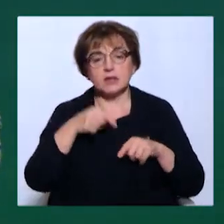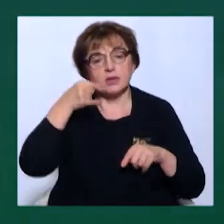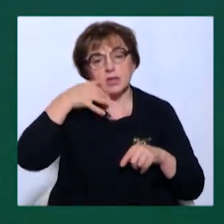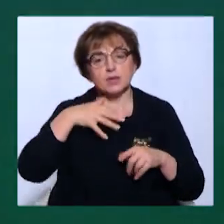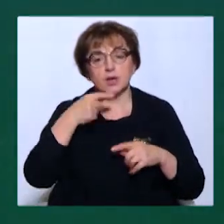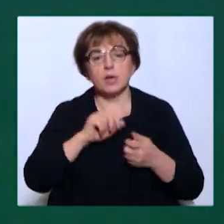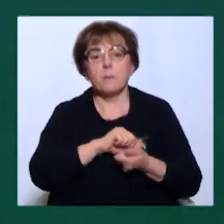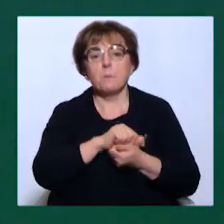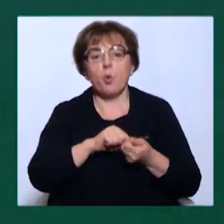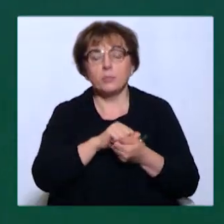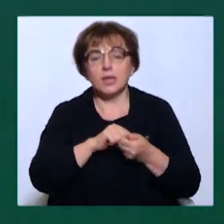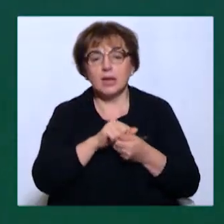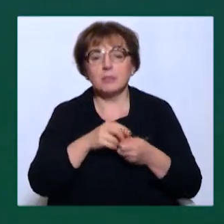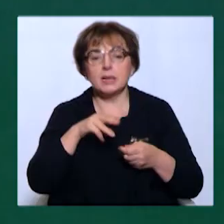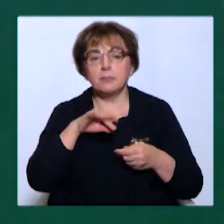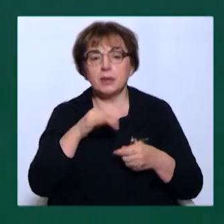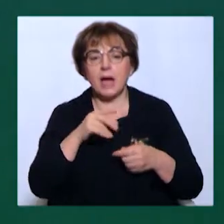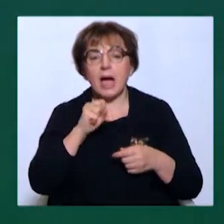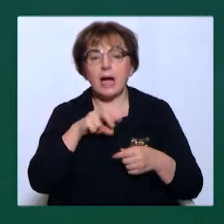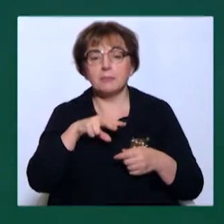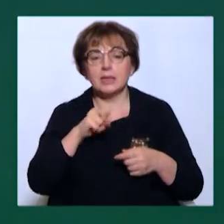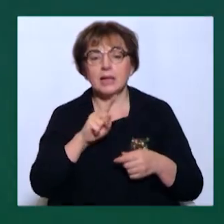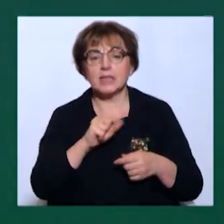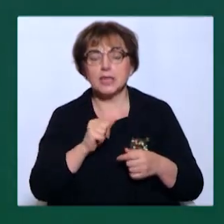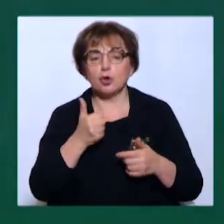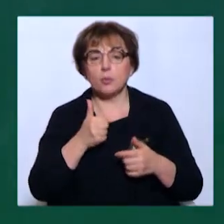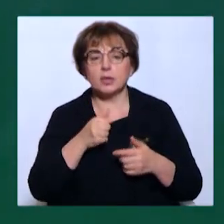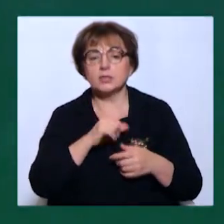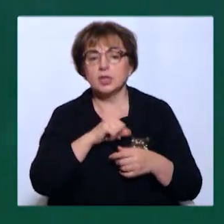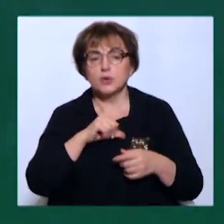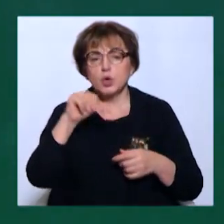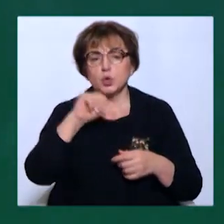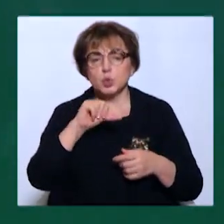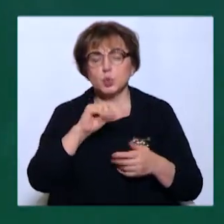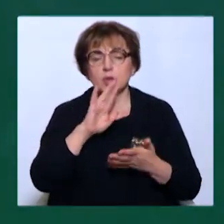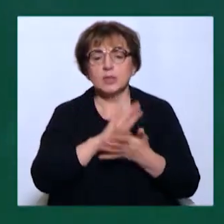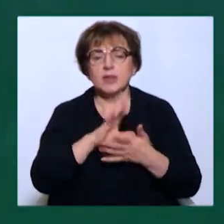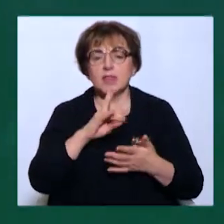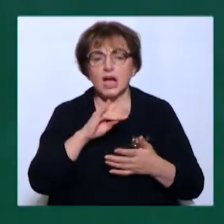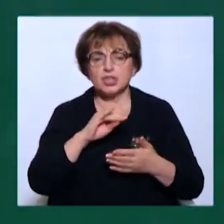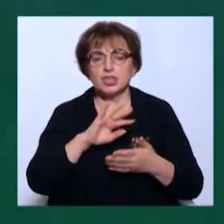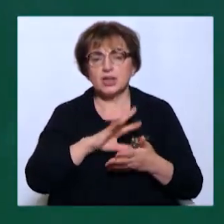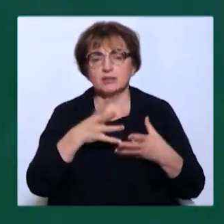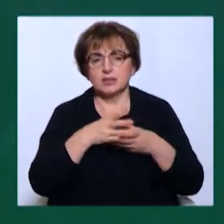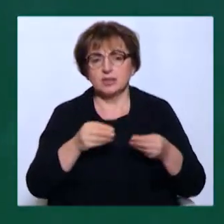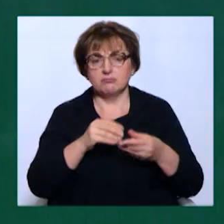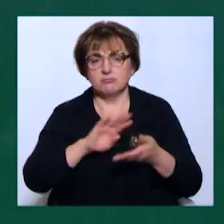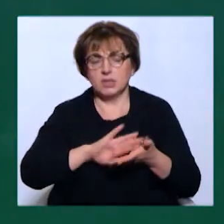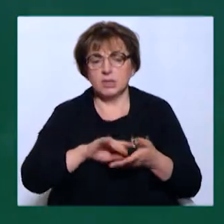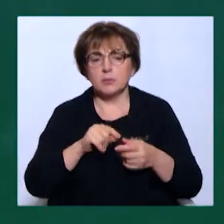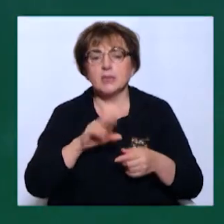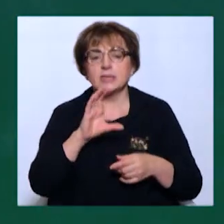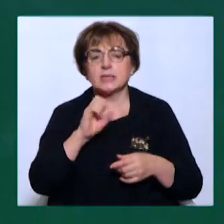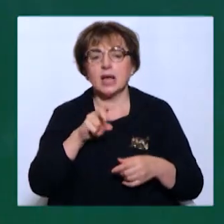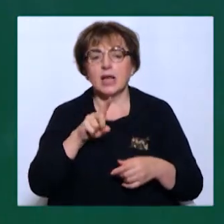ფერმენტებს, კერძოდ ამილაზას. ამილაზა ინელებს რთულ ნახშირწყალს, რომელსაც სახამებელი